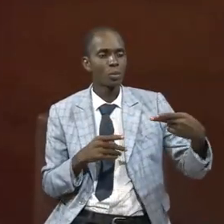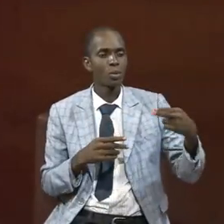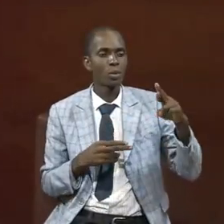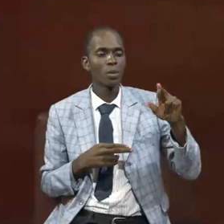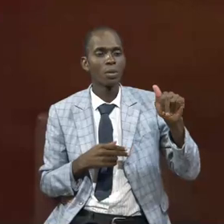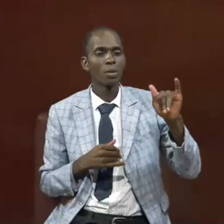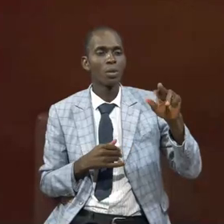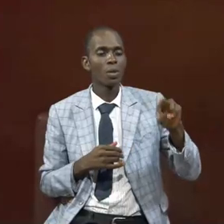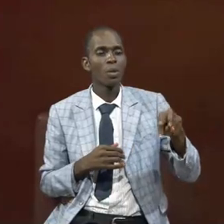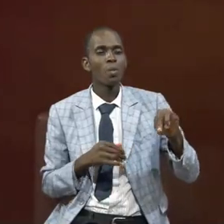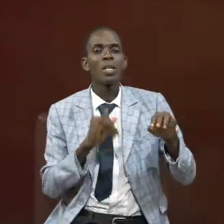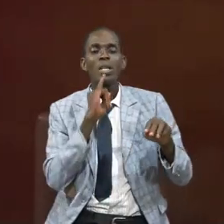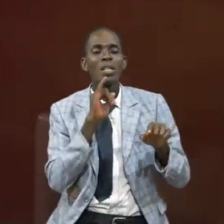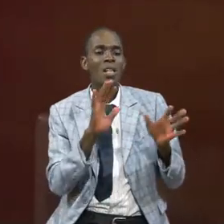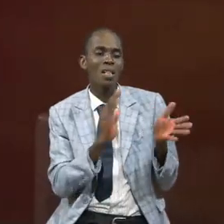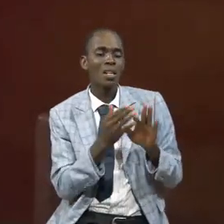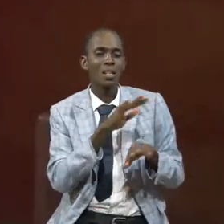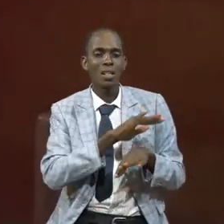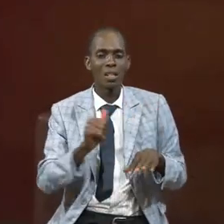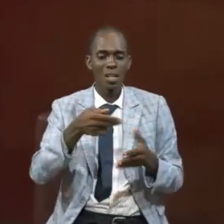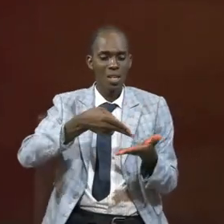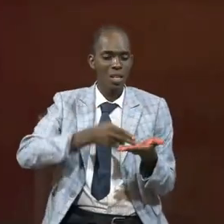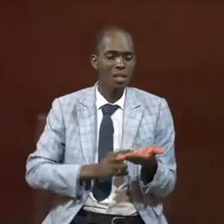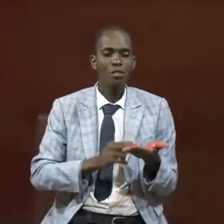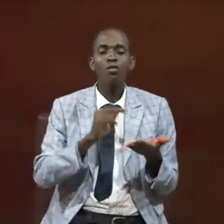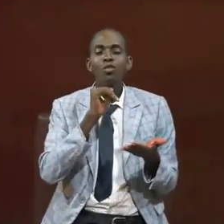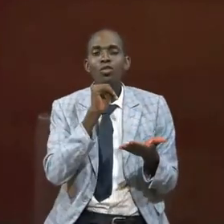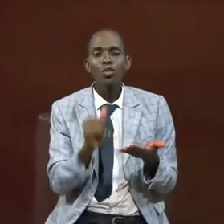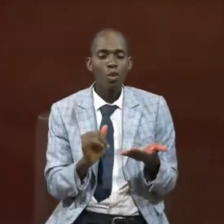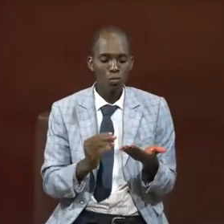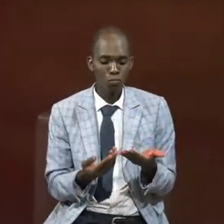un gâteau à demi-cuit